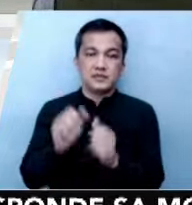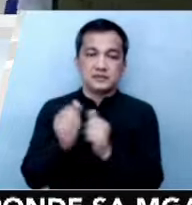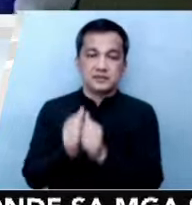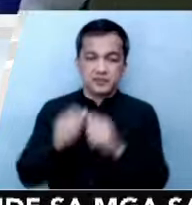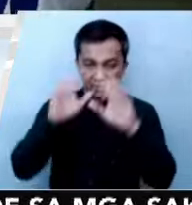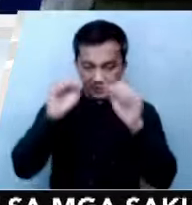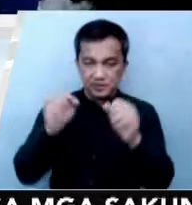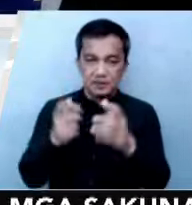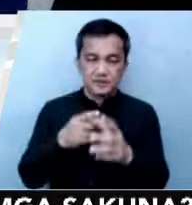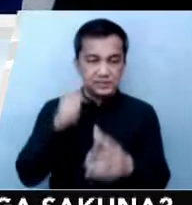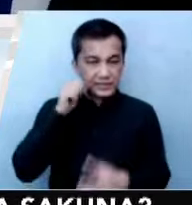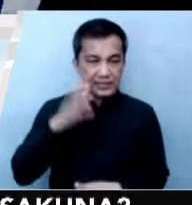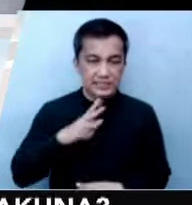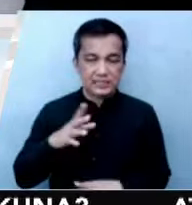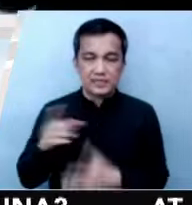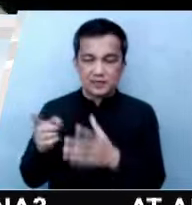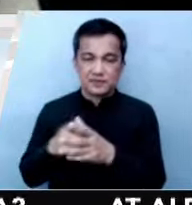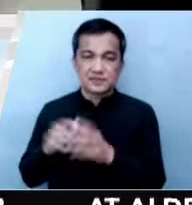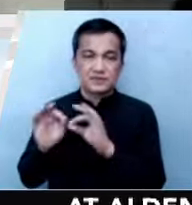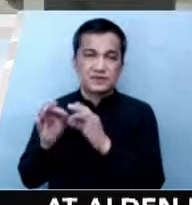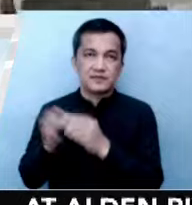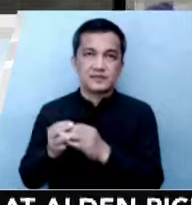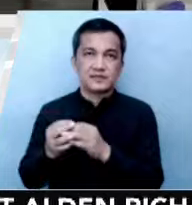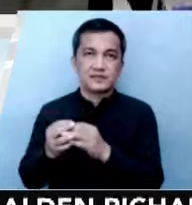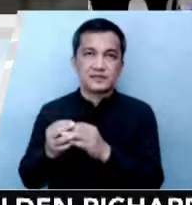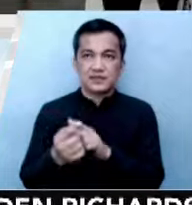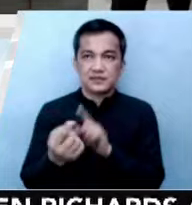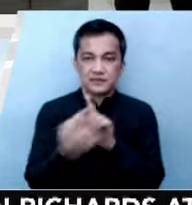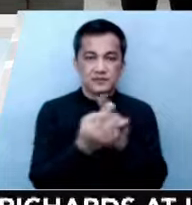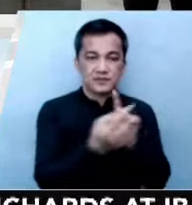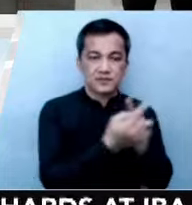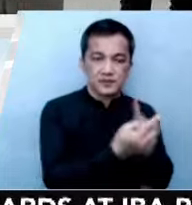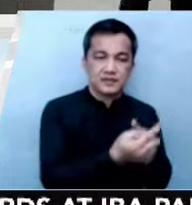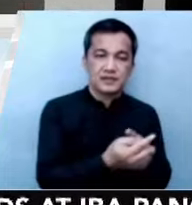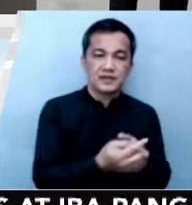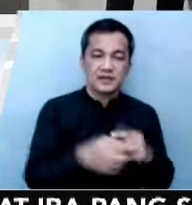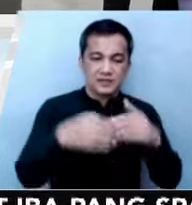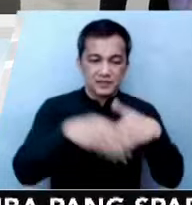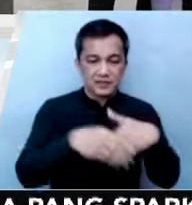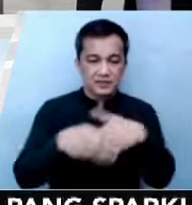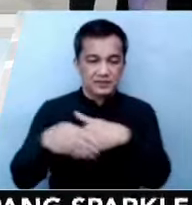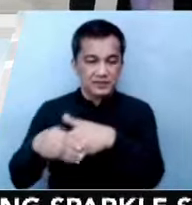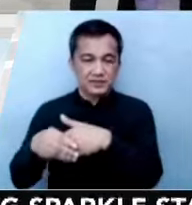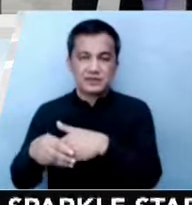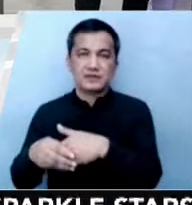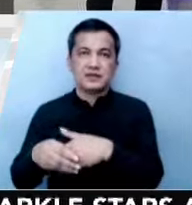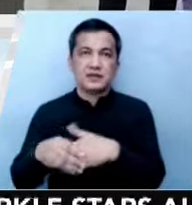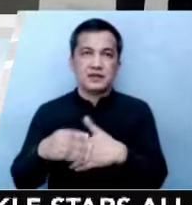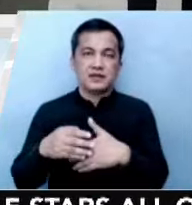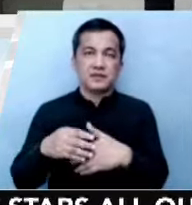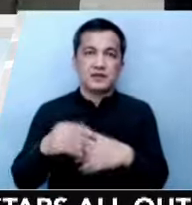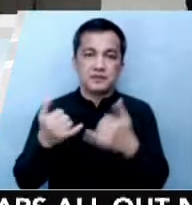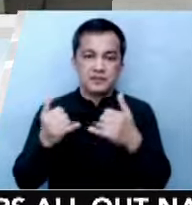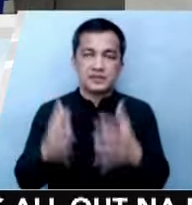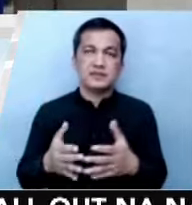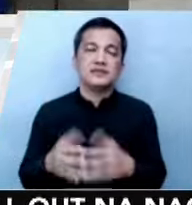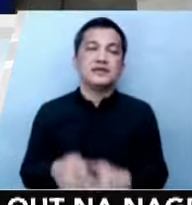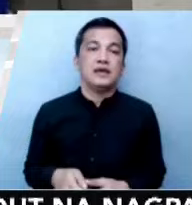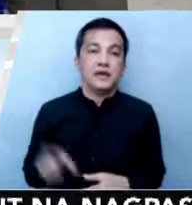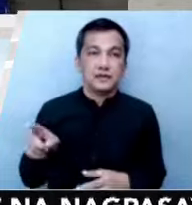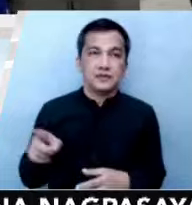Family at isa-isa nasasalubungin kakamayan ng Pangulo ang mga atleta. Hindi sila group welcome, ika nga magkakaroon ng